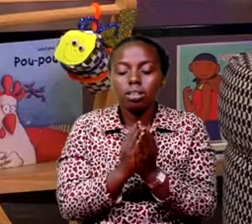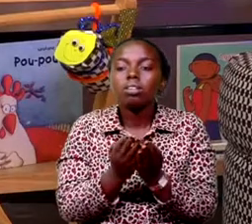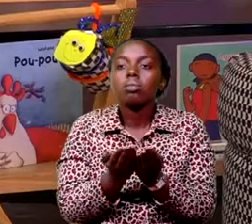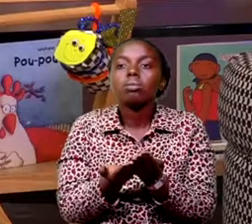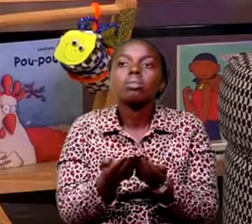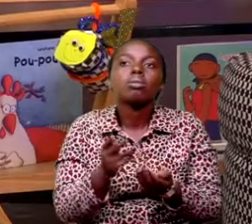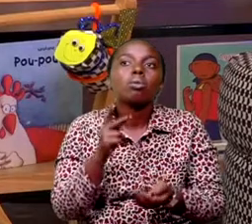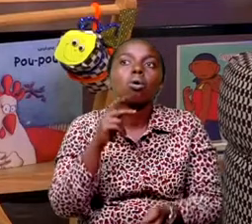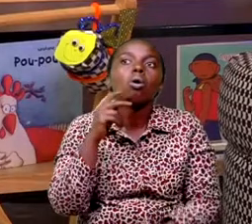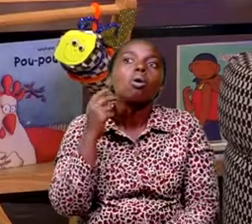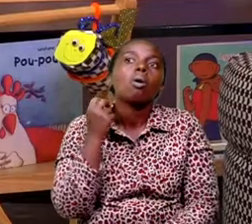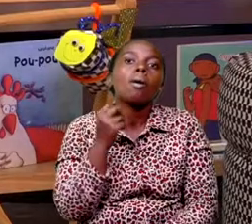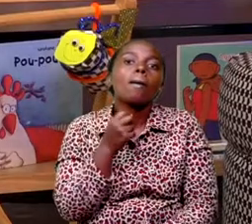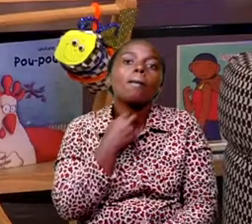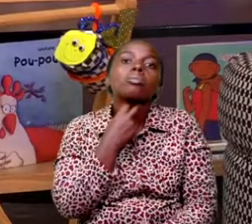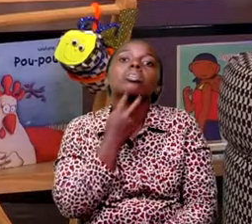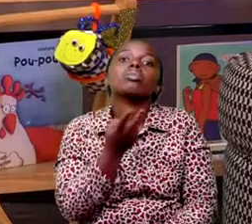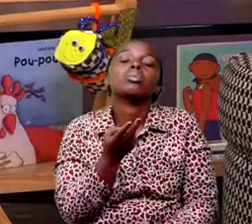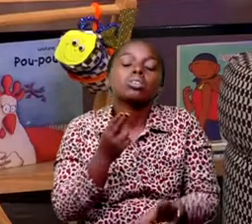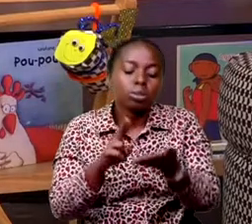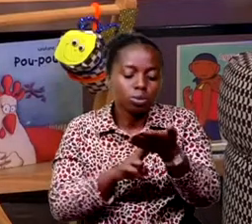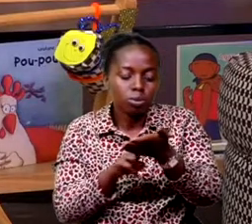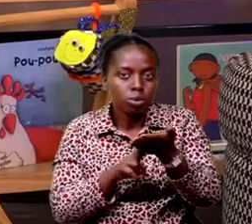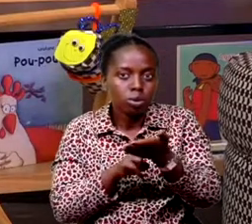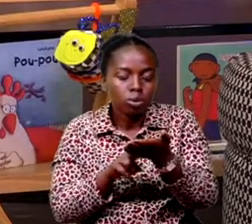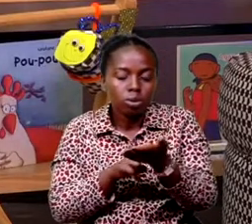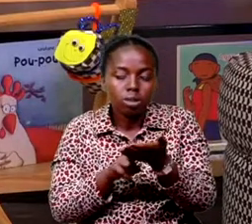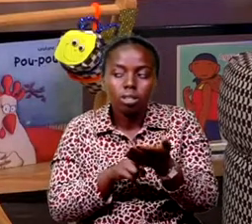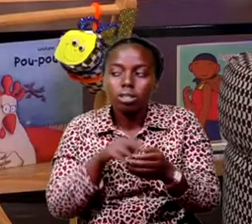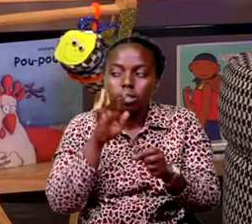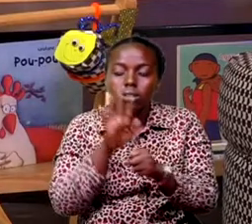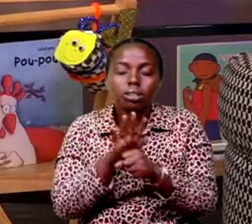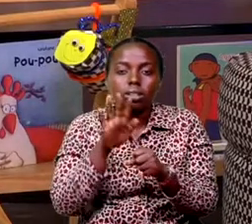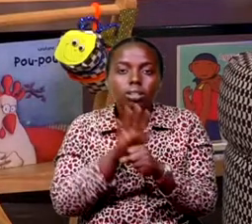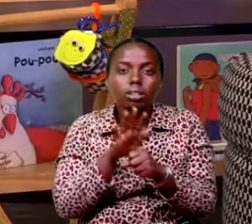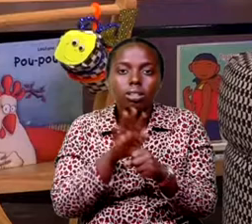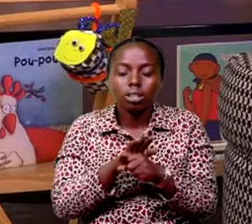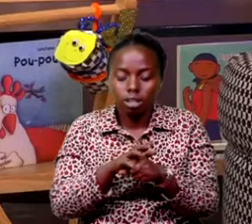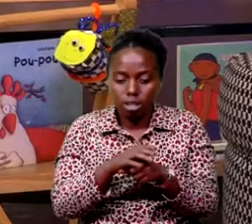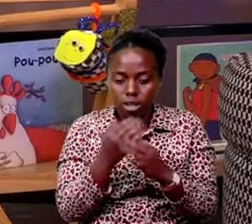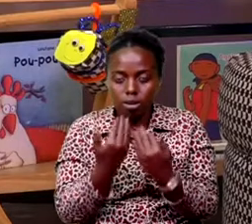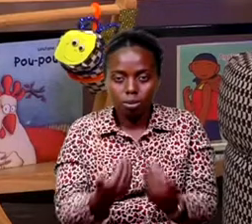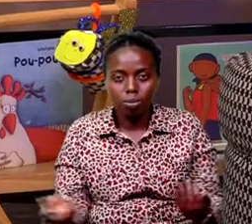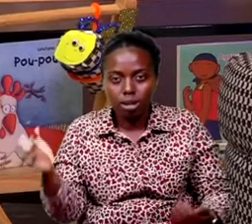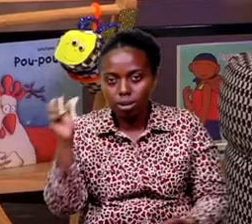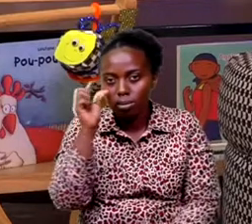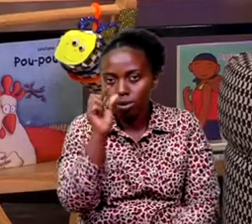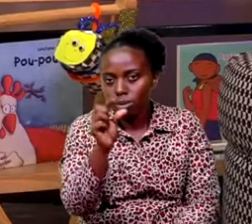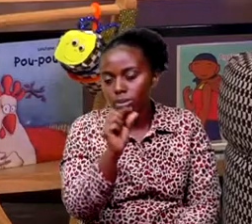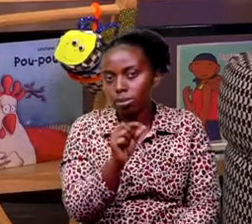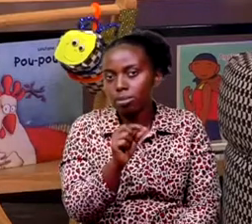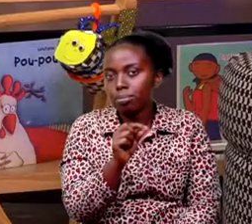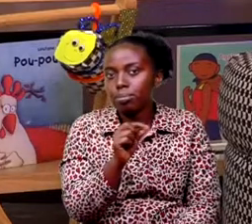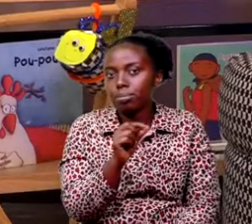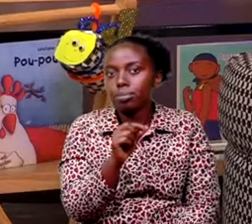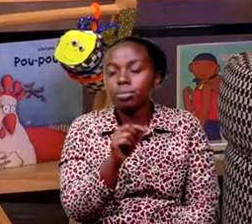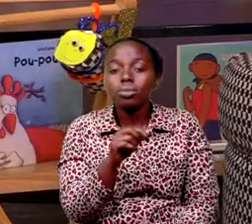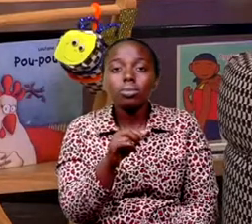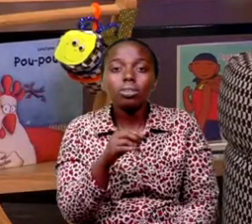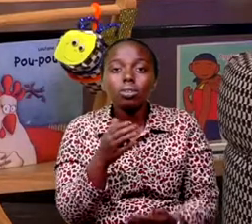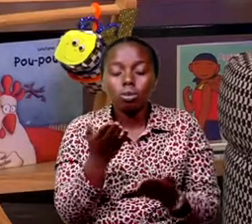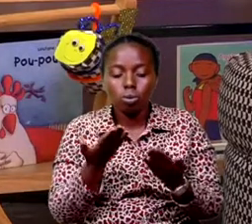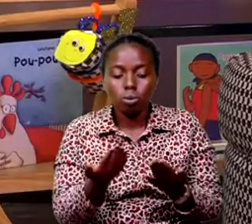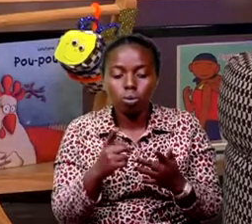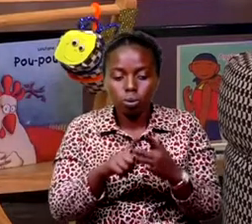by'amajwi. Ibyo ni ibitabo dukoresha cyane cyane ku bana batoya. Ku bana